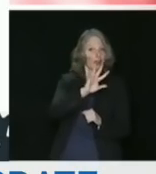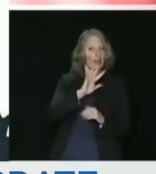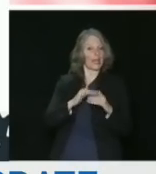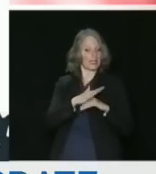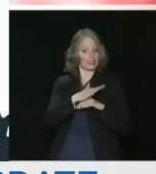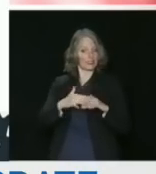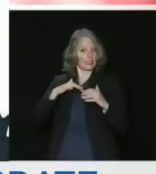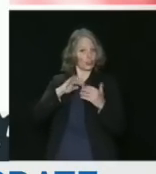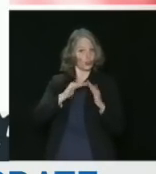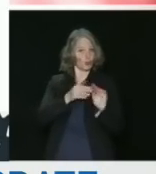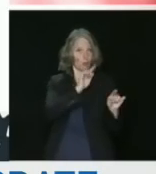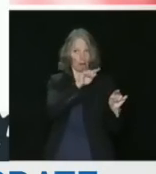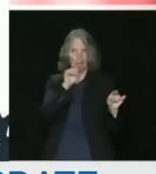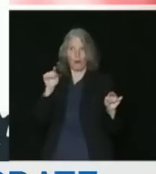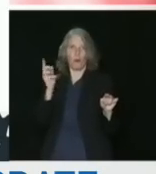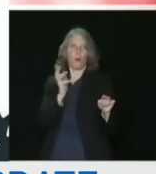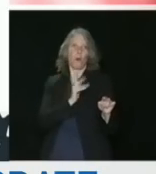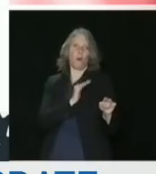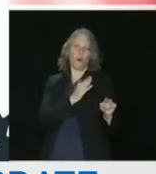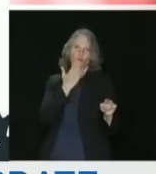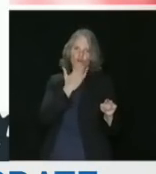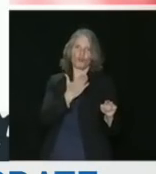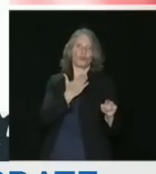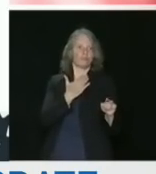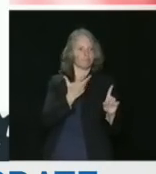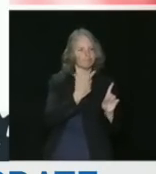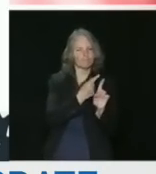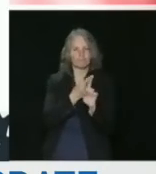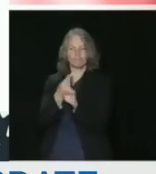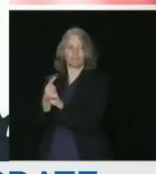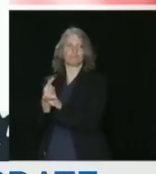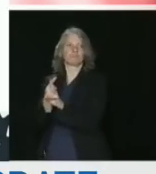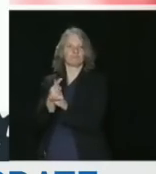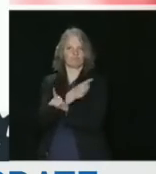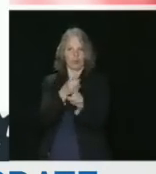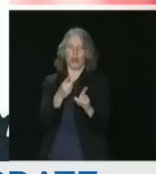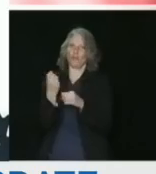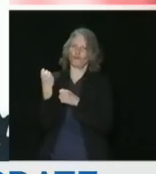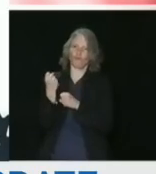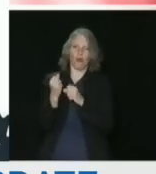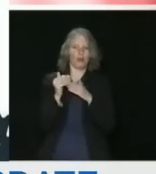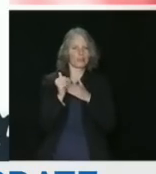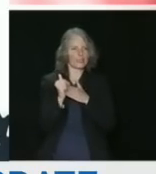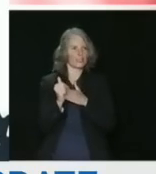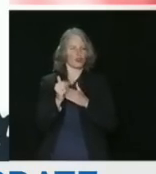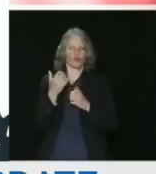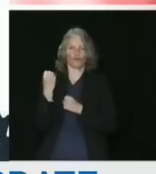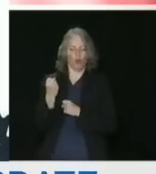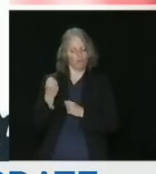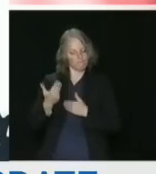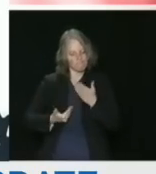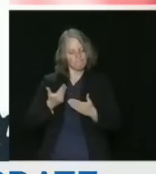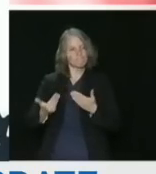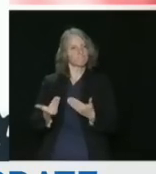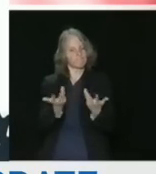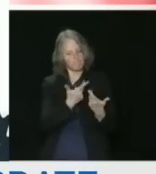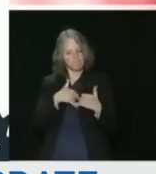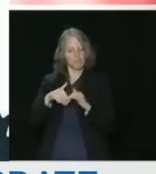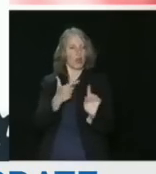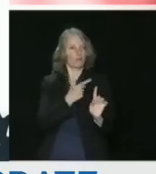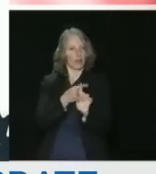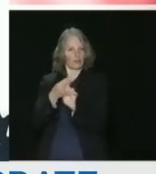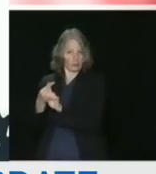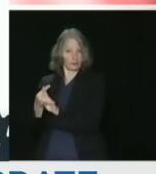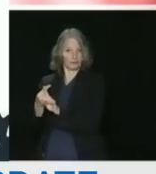couverture excellent vaccinale, progress in démontrant increasing une solide vaccination leadership coverage, en ce qui concerne la demonstrating gestion des strong programmes de leadership in the vaccination dans administration of ces vaccination